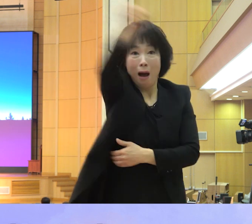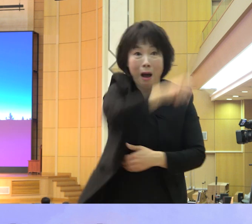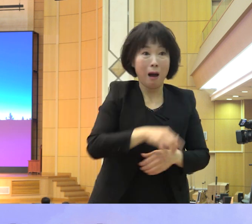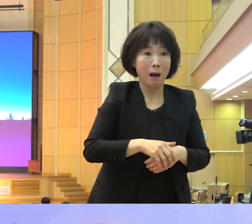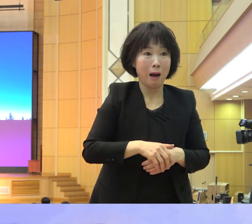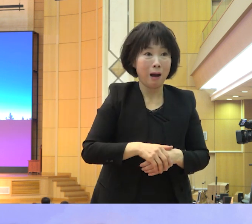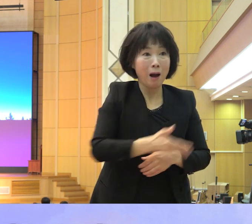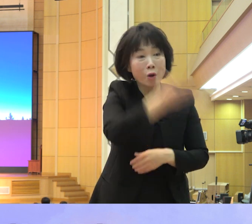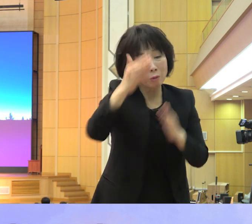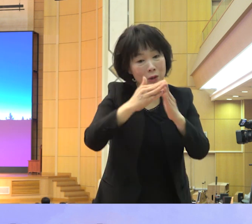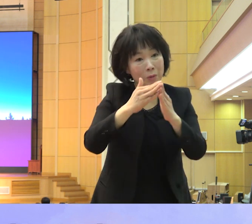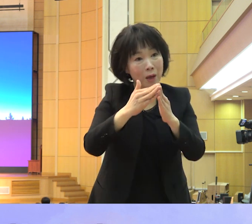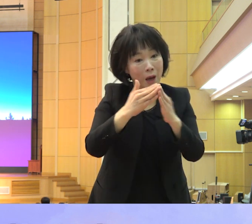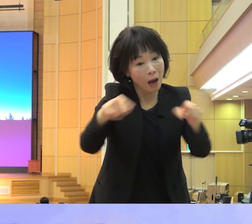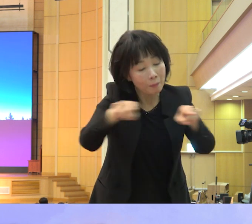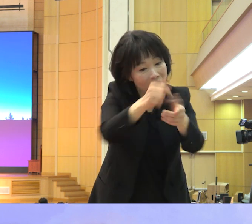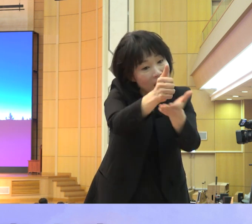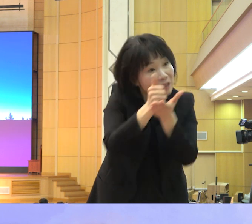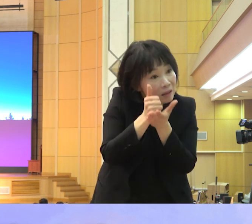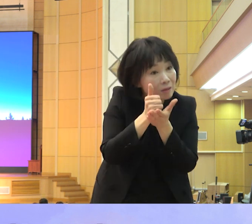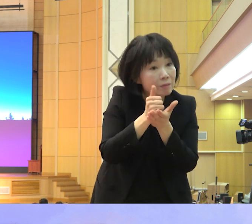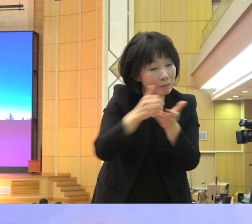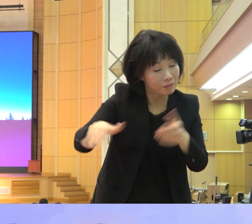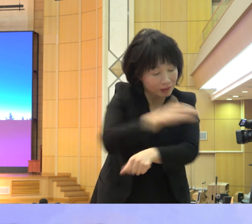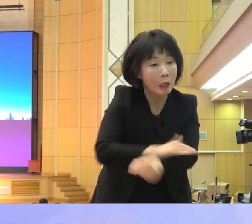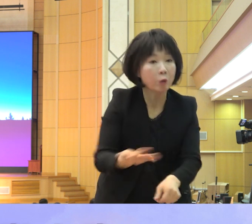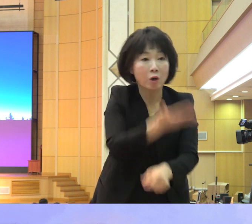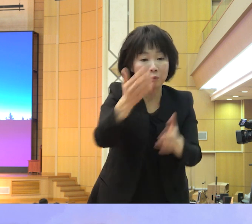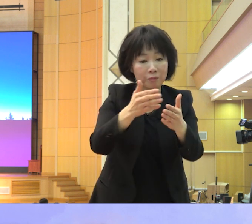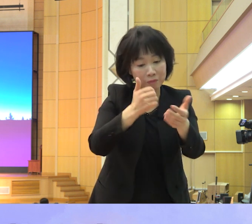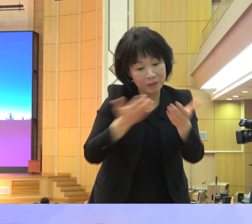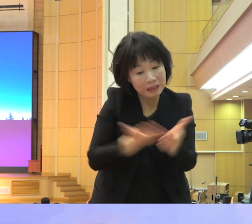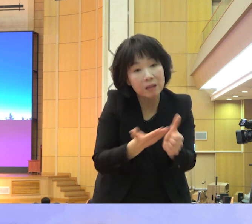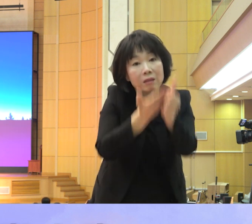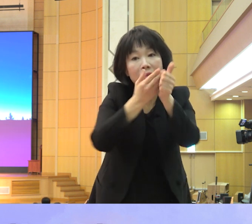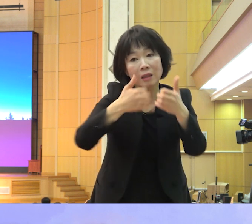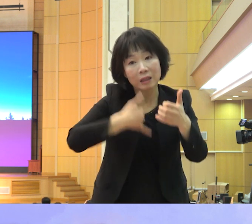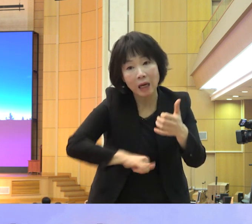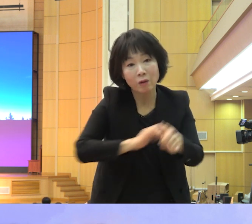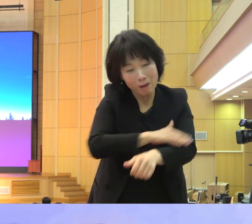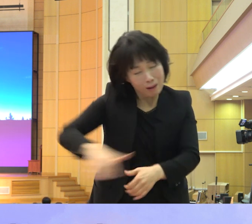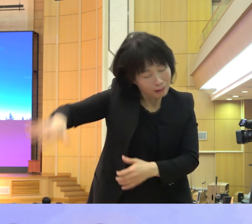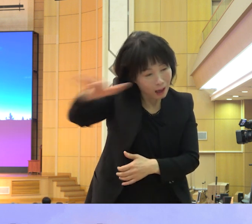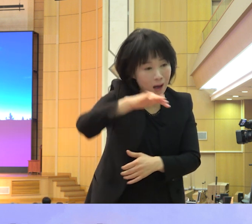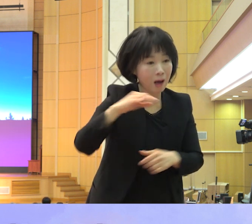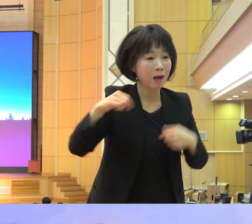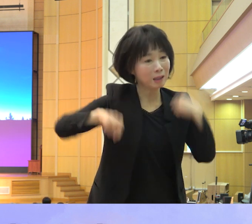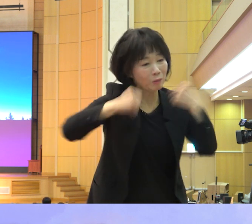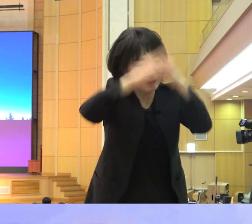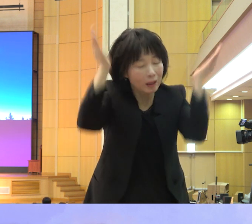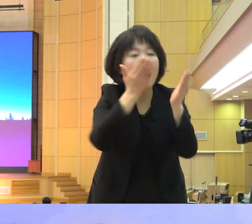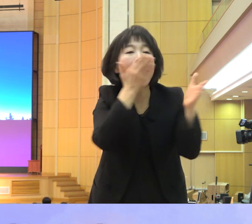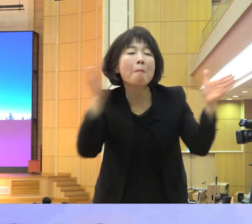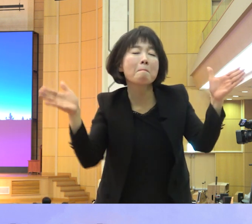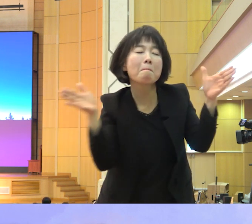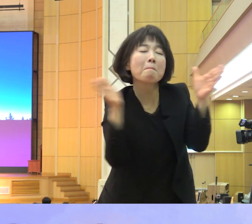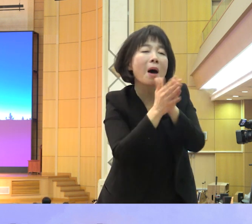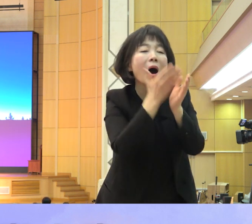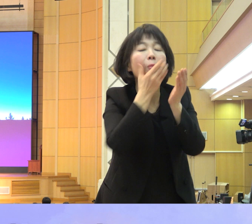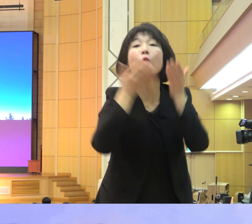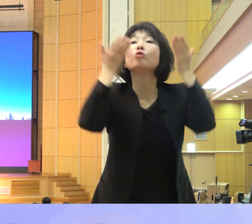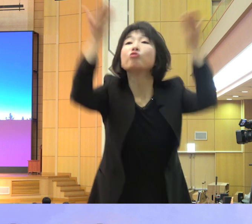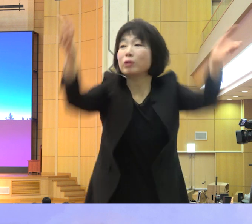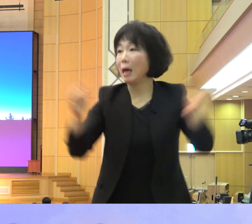유하는 객이라도 잘 될 것이요 내 집에 기르는 우양의 새끼도 잘 돼서 그것이 너에게 복이 되리라.